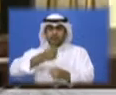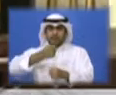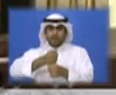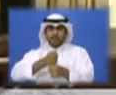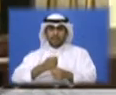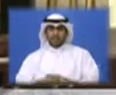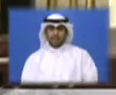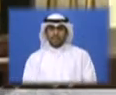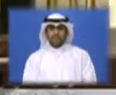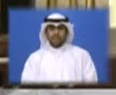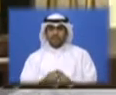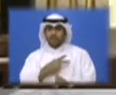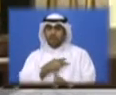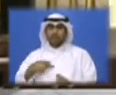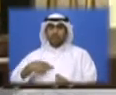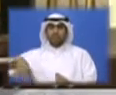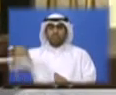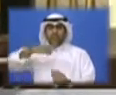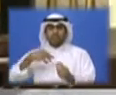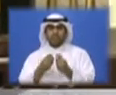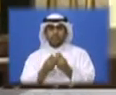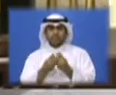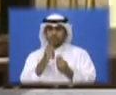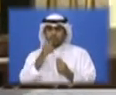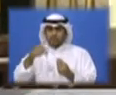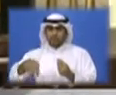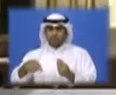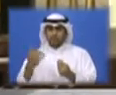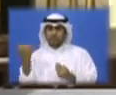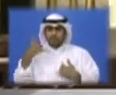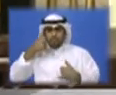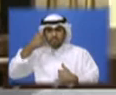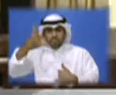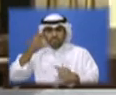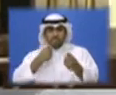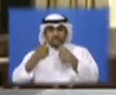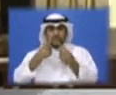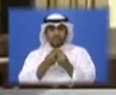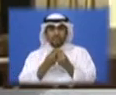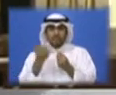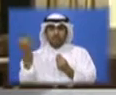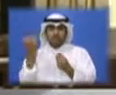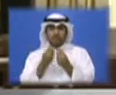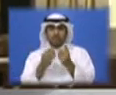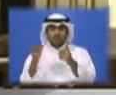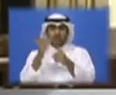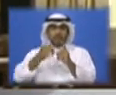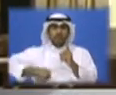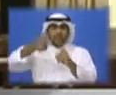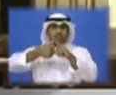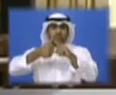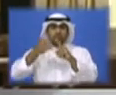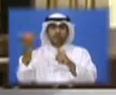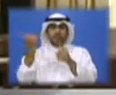الحكومات، حيث هناك يكون هناك تواصل لتنظيم سوق العمل بينهم. ومن أهم أهدافها وهي المحافظة